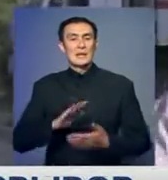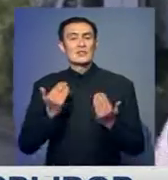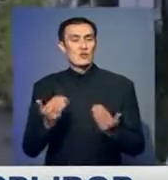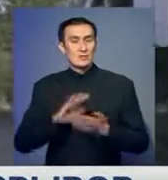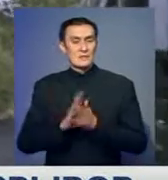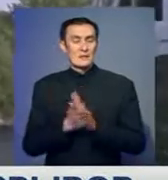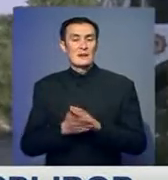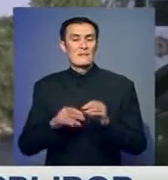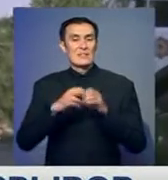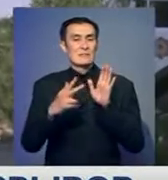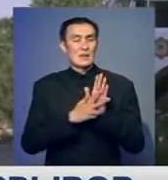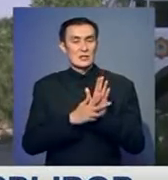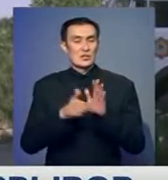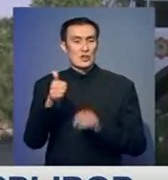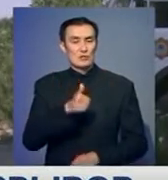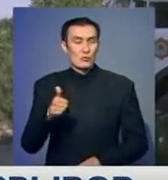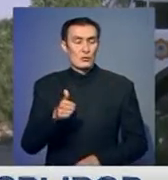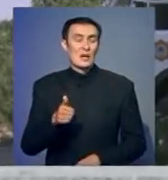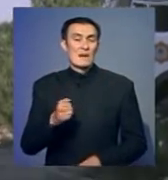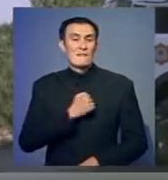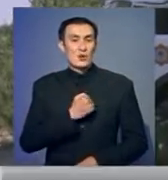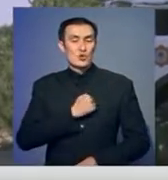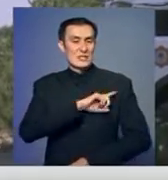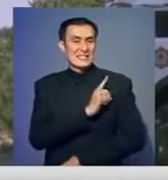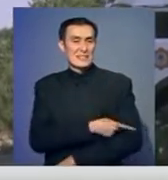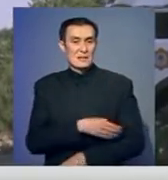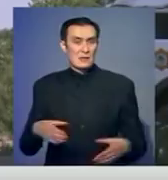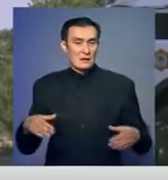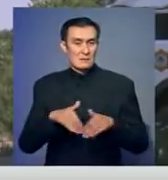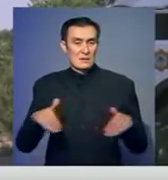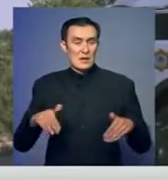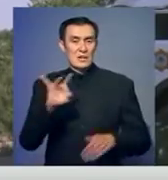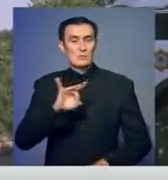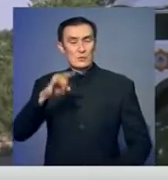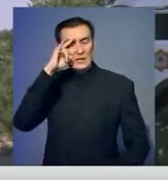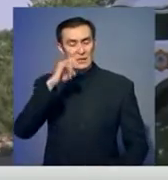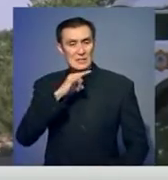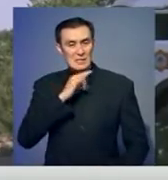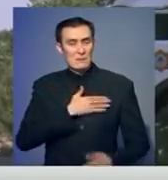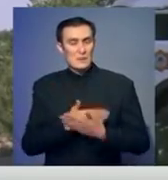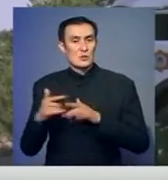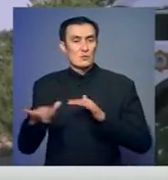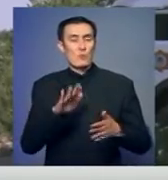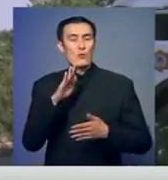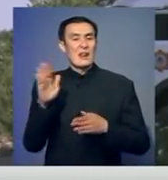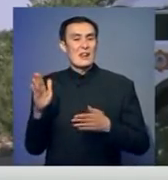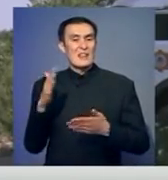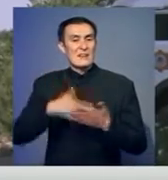на 18 часов 26 июня вооруженными силами Республики Казахстан принимаются меры по